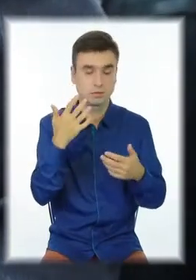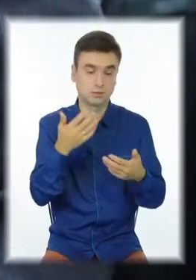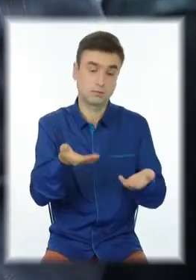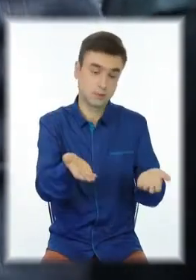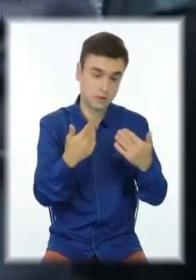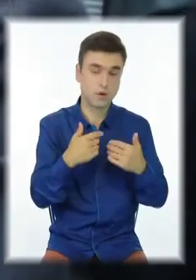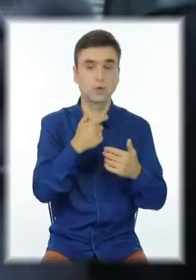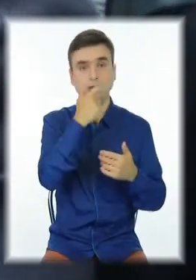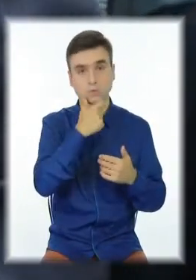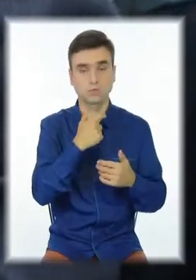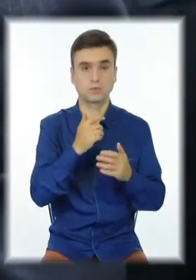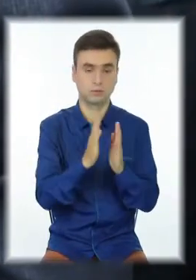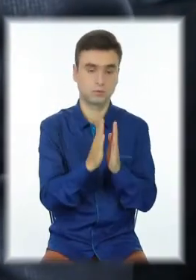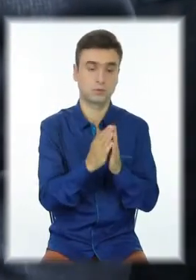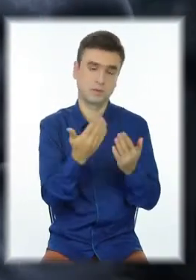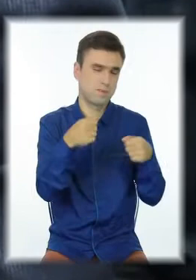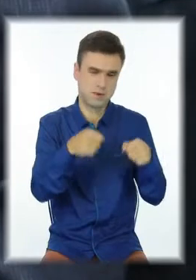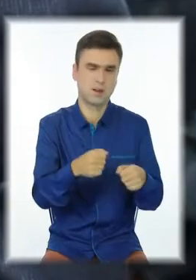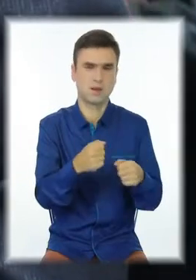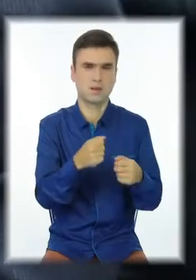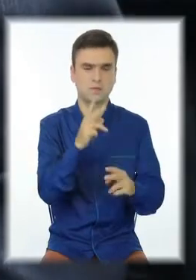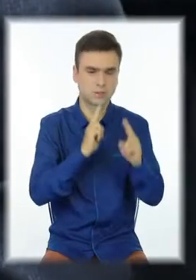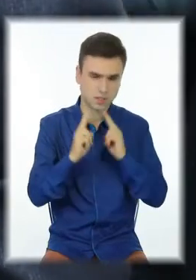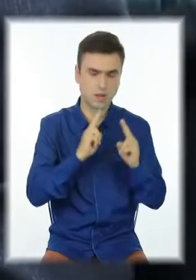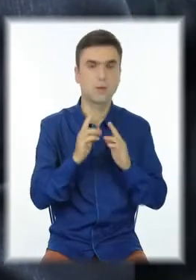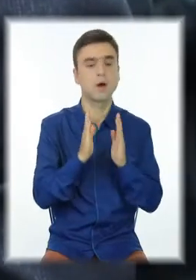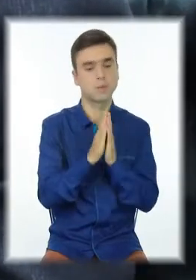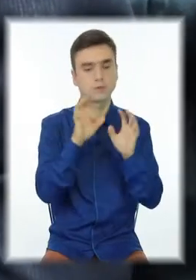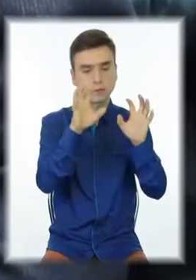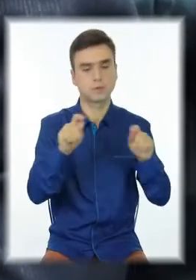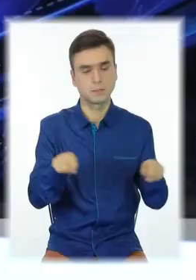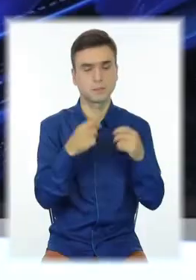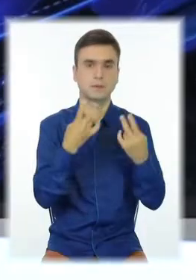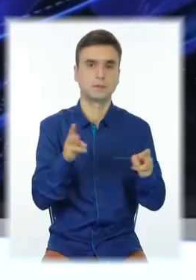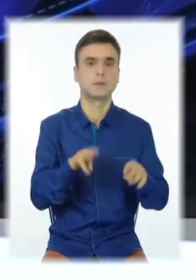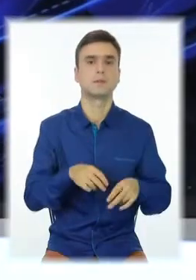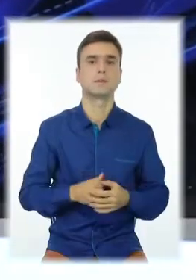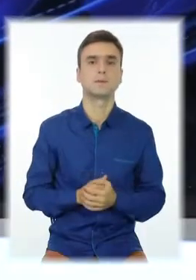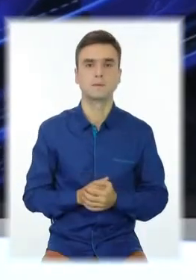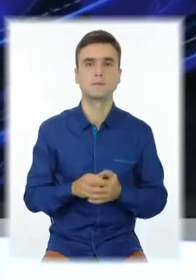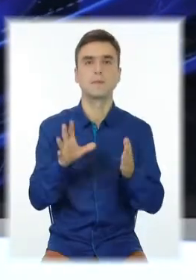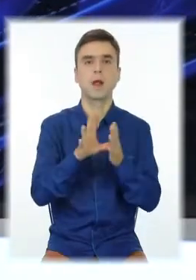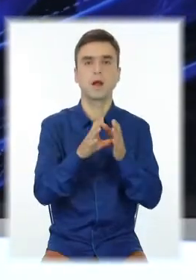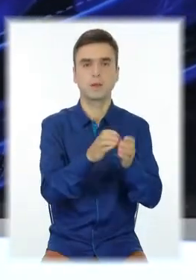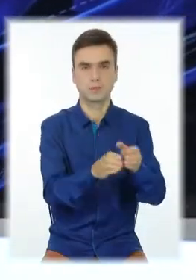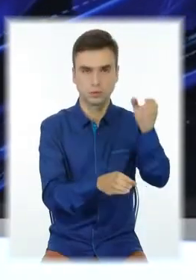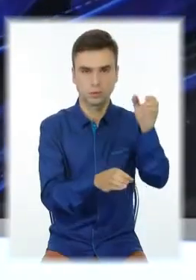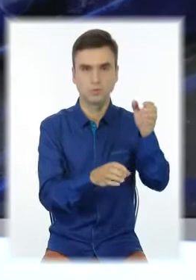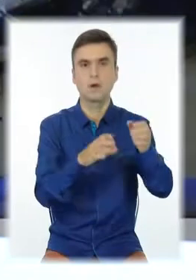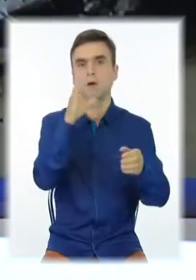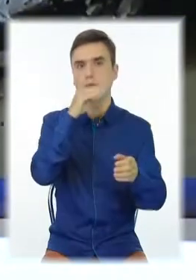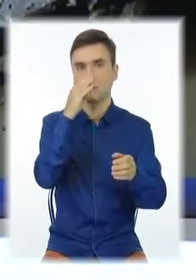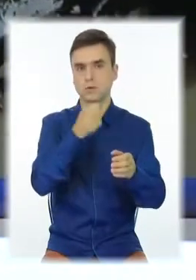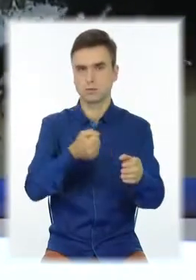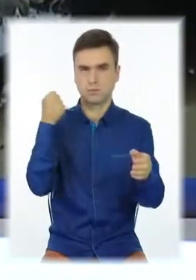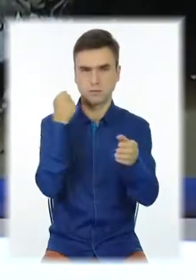права. Наша убедительная просьба не нарушать действующее законодательство. Мікроавтобус зніс електростовп. За кермом